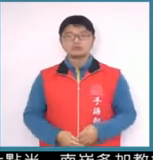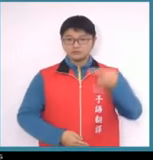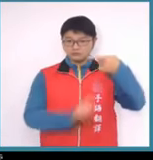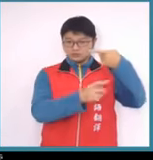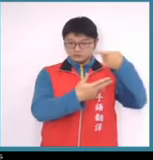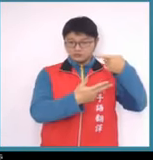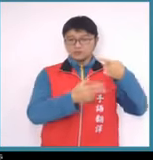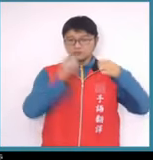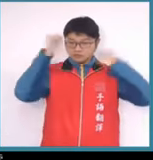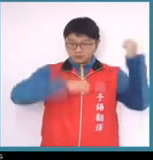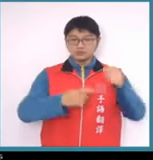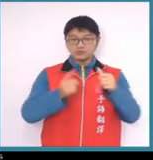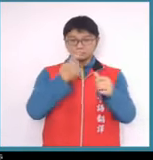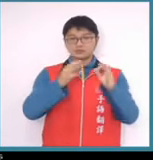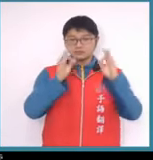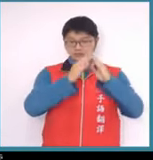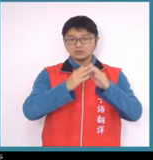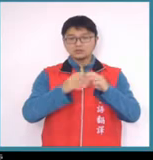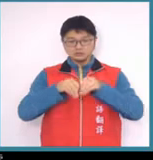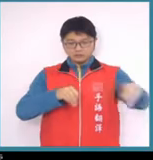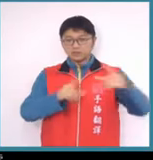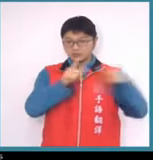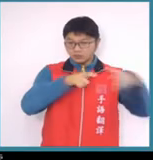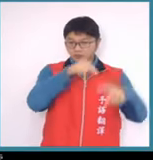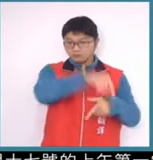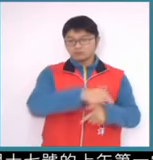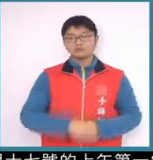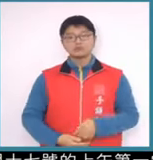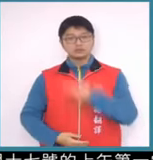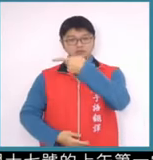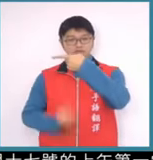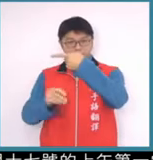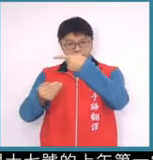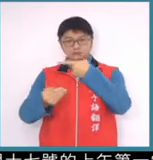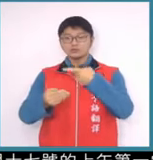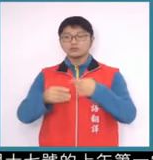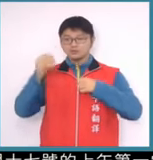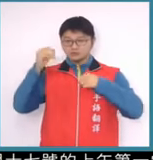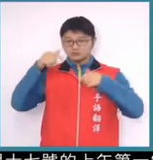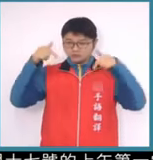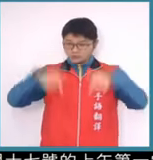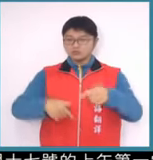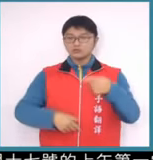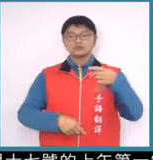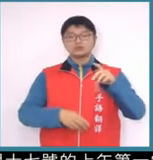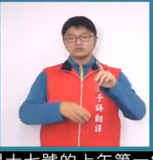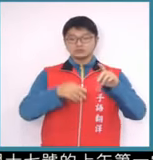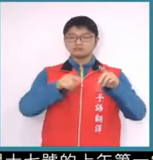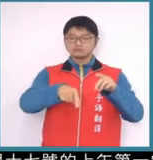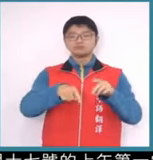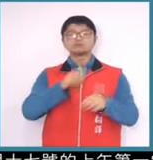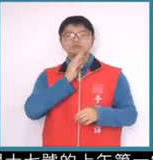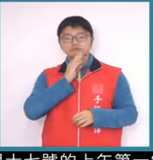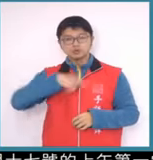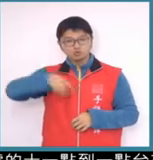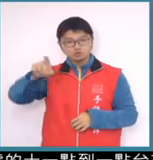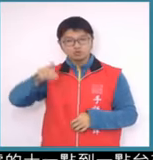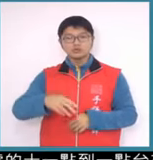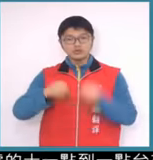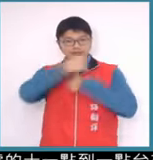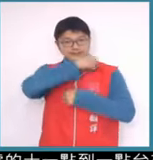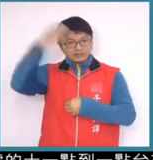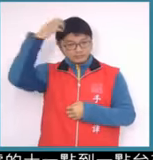的上午，第一银行大园分行。1月19号的11点到1点，台贸购物中心。下午家乐福便利购